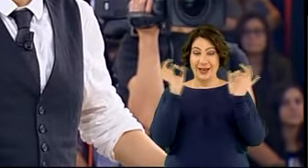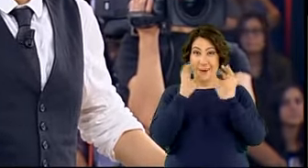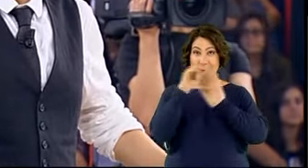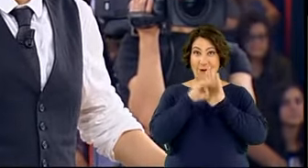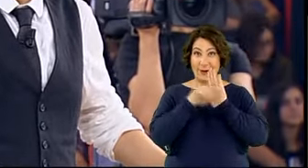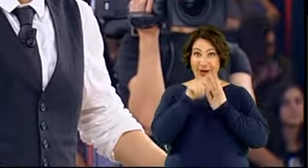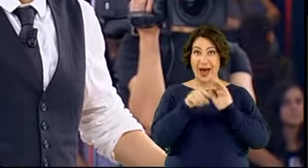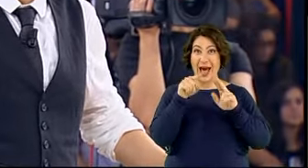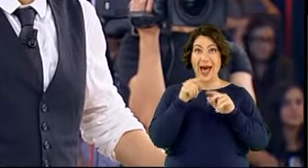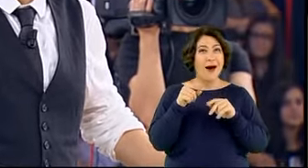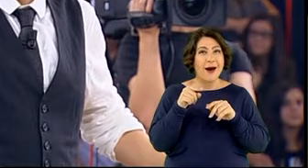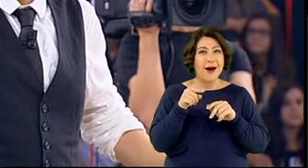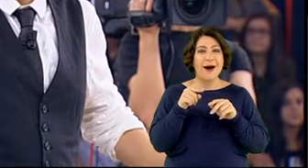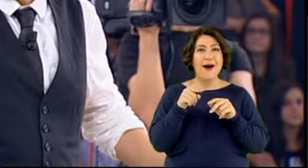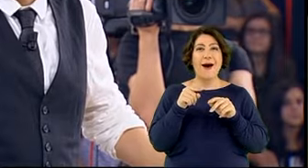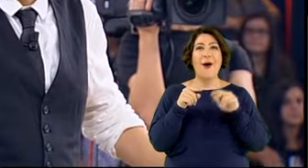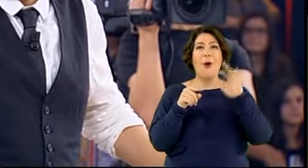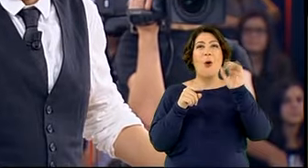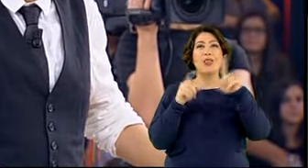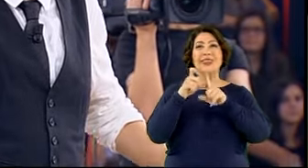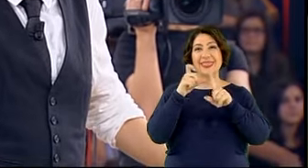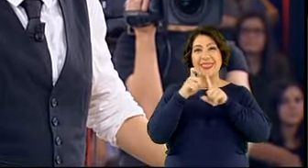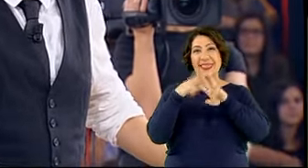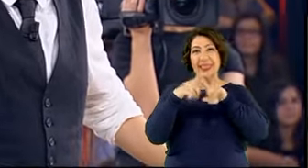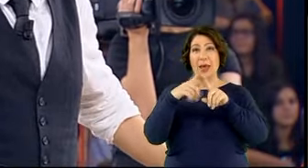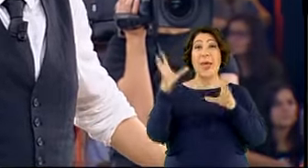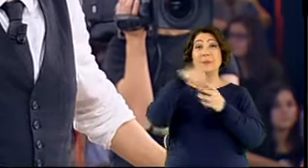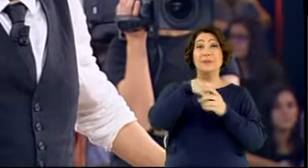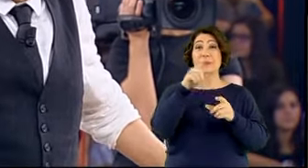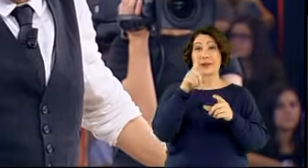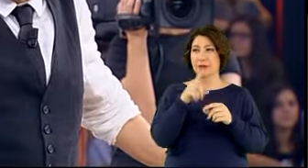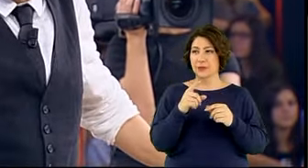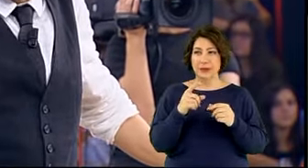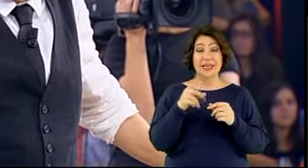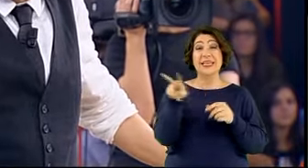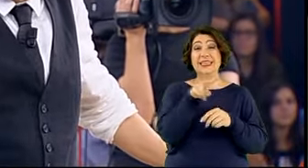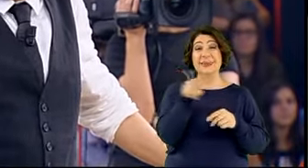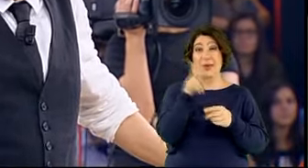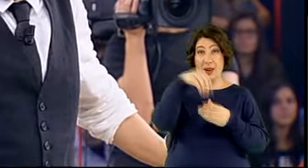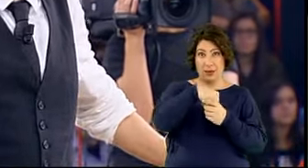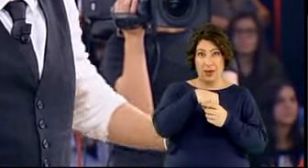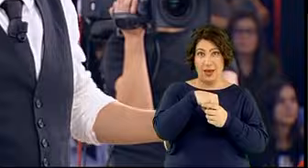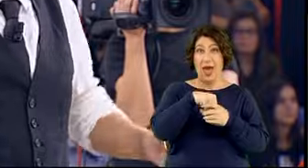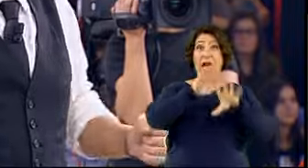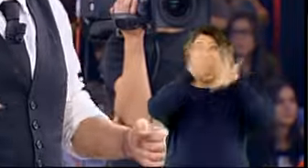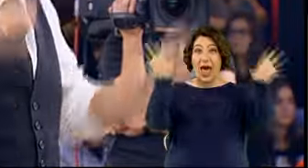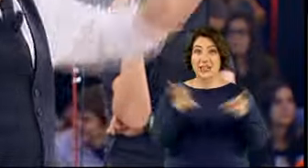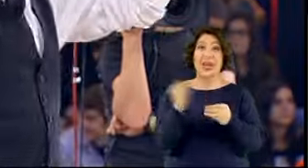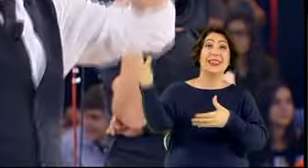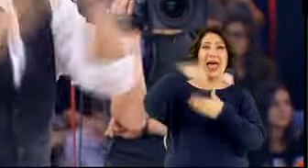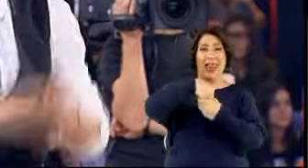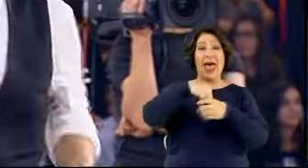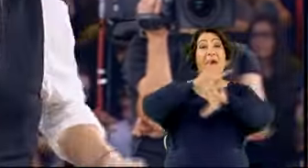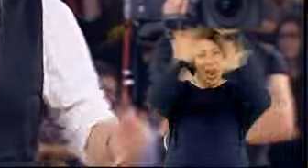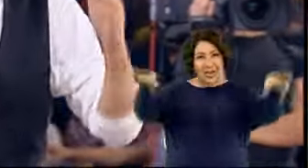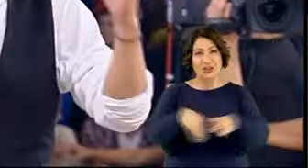programı All That Jazz. Hepsi bir arada. Hepsi ikisi bir arada. Hepsi her şey dahil. Her şey